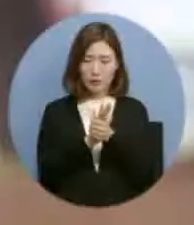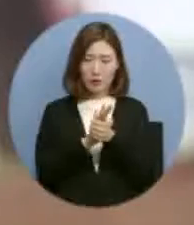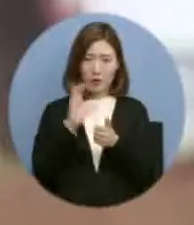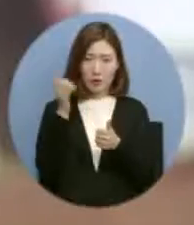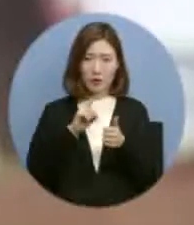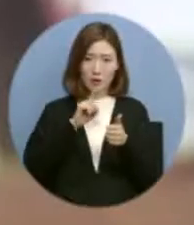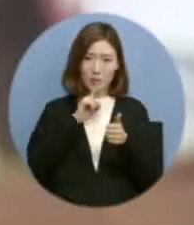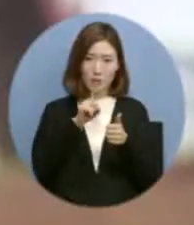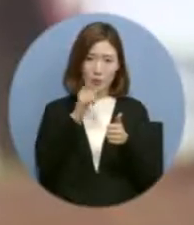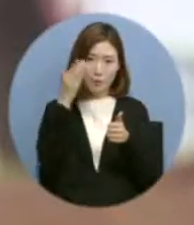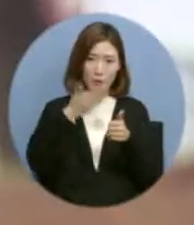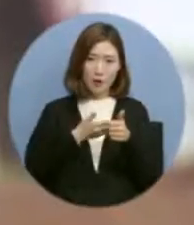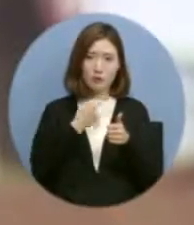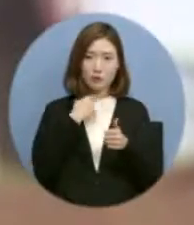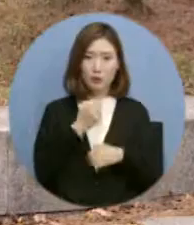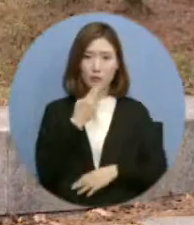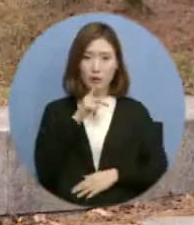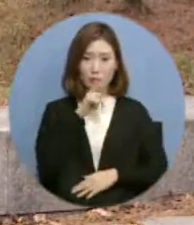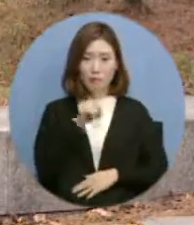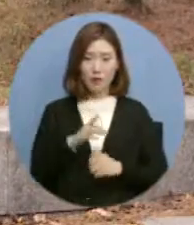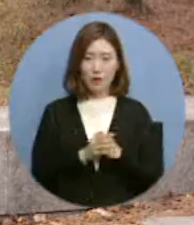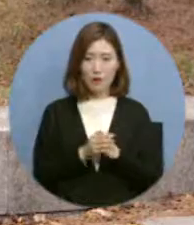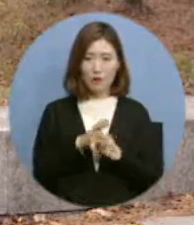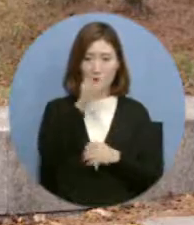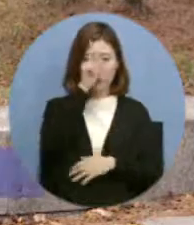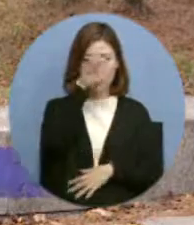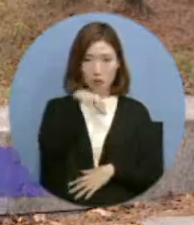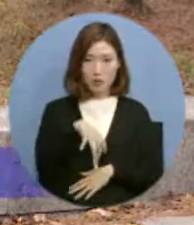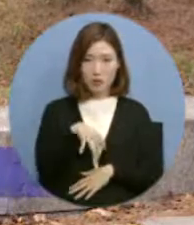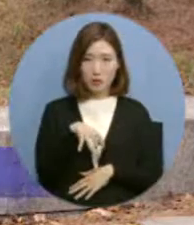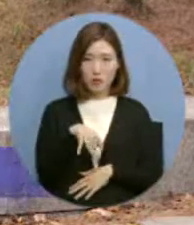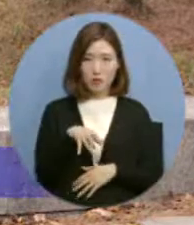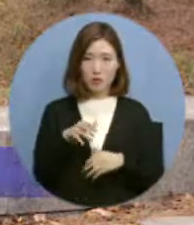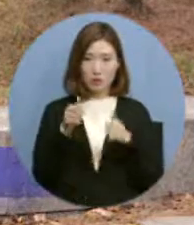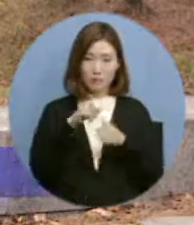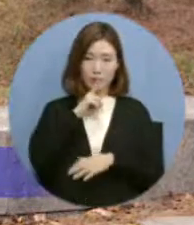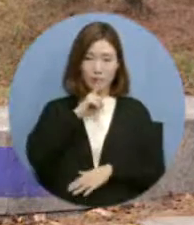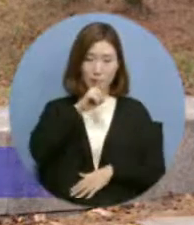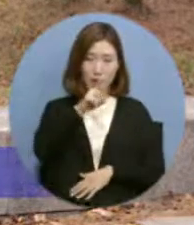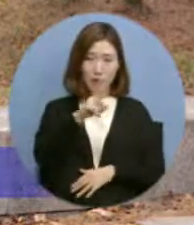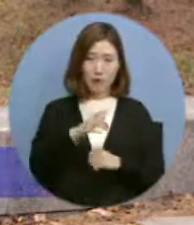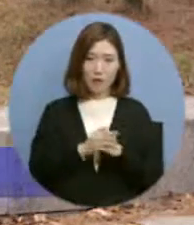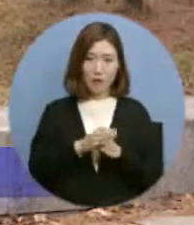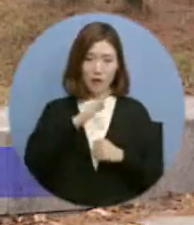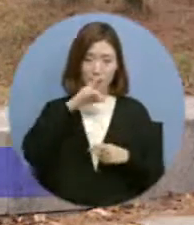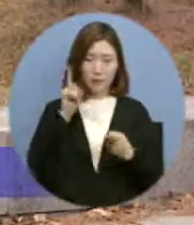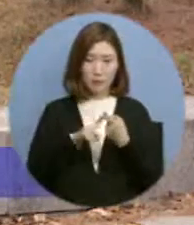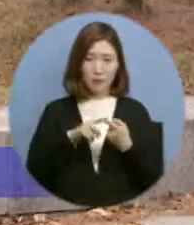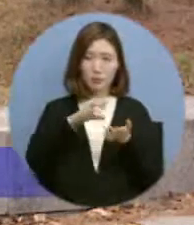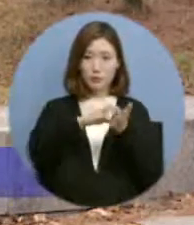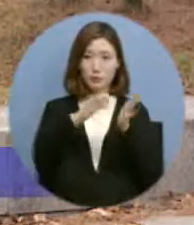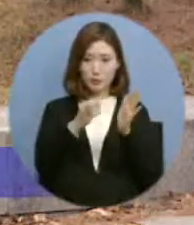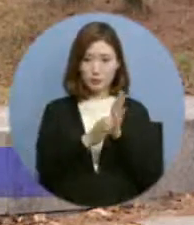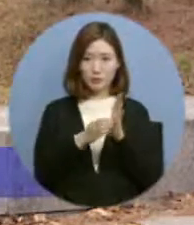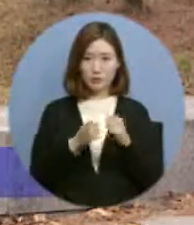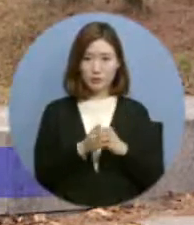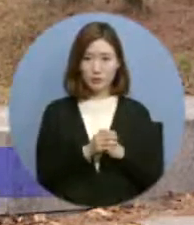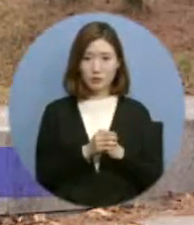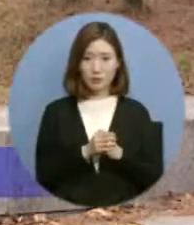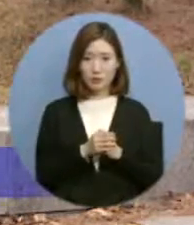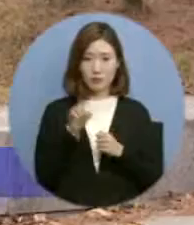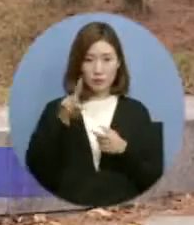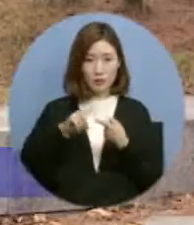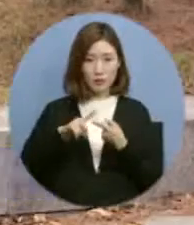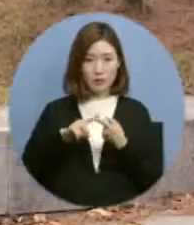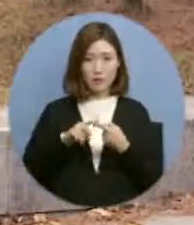사실도 없다고 강조합니다. 경찰서에다가 집회 신고를 하고 집회한 것도 합법적인 부분이고 그거를